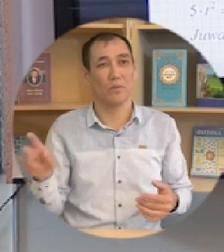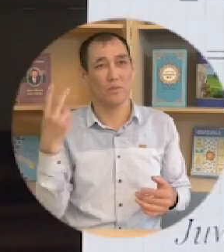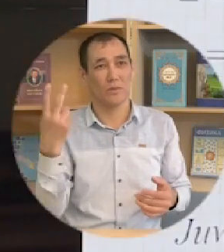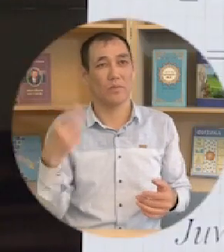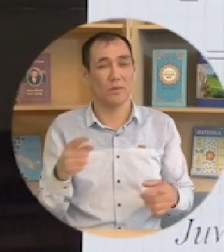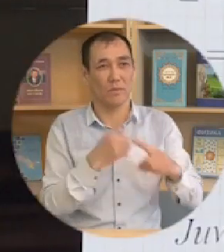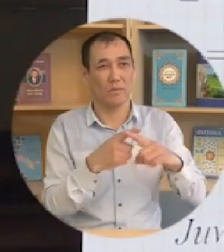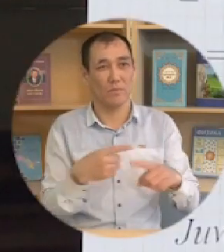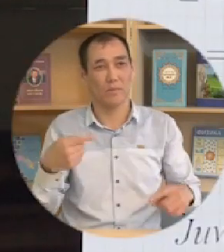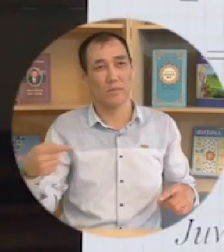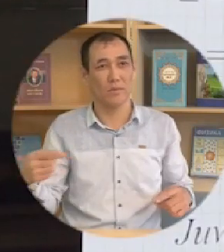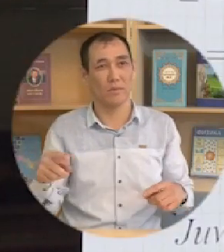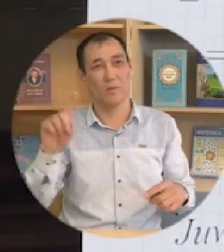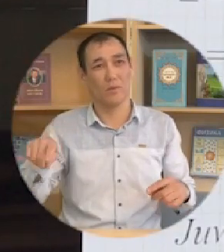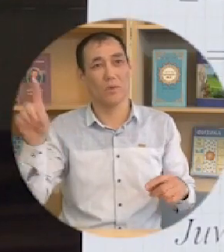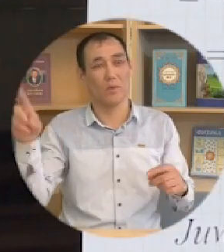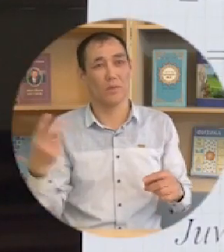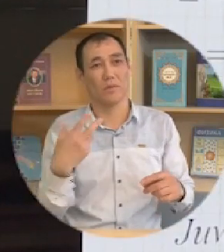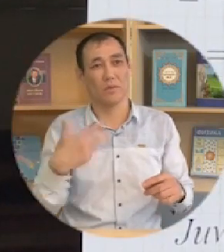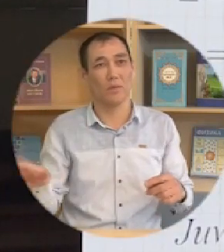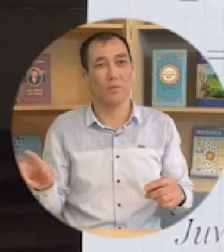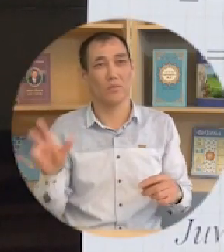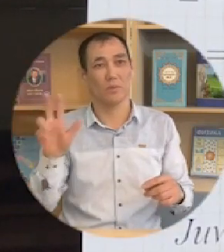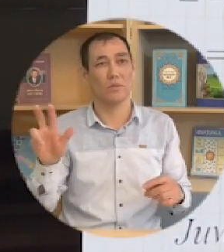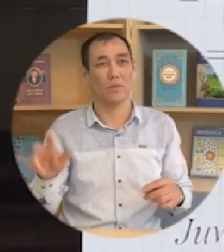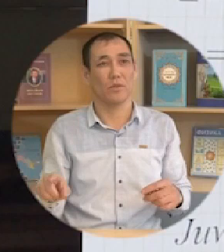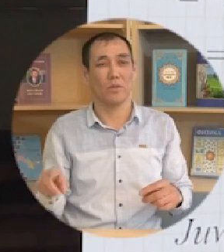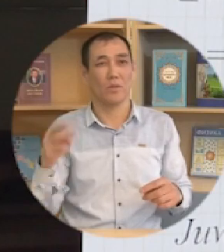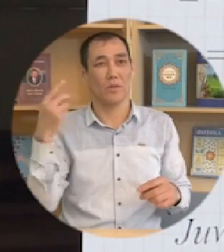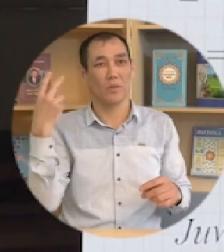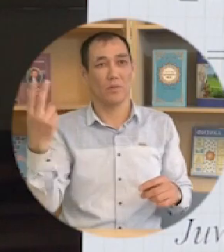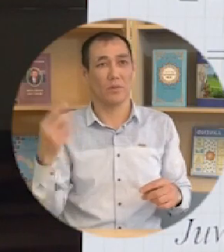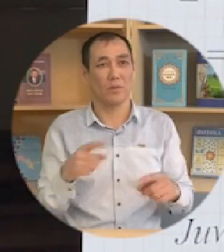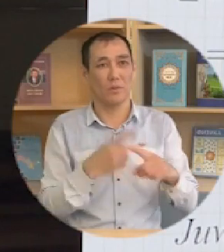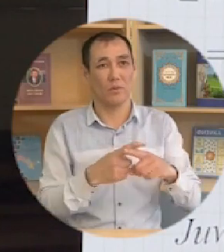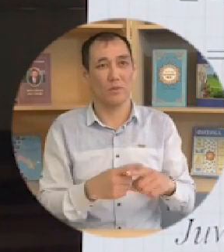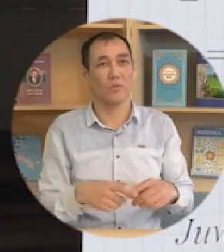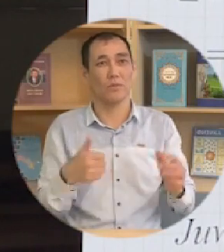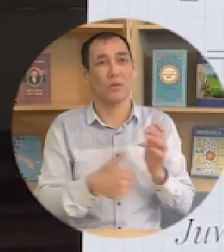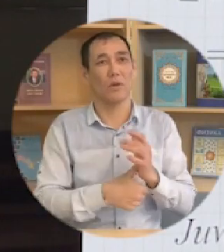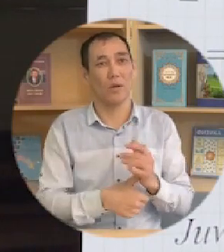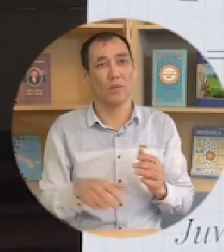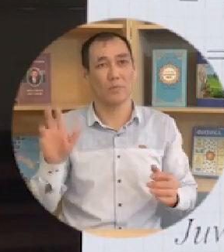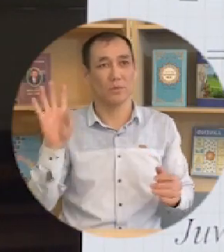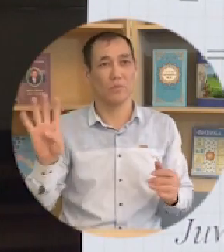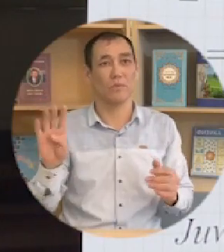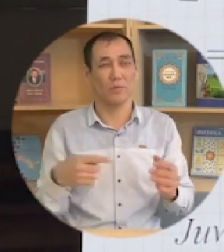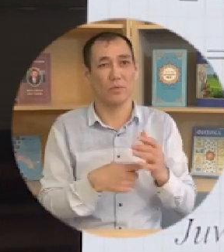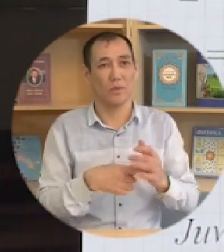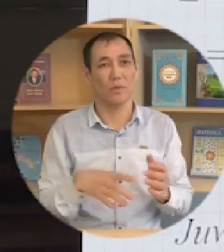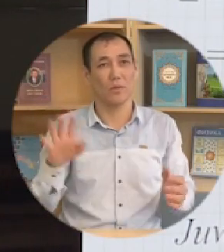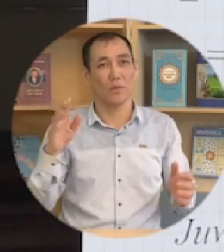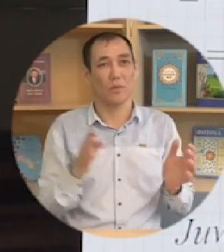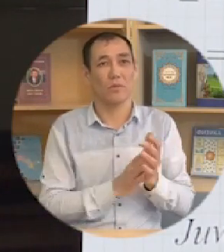32 қосу алу корен астында 32-нің квадраты қосылған 64